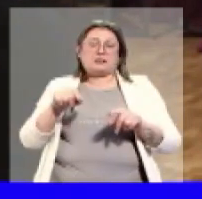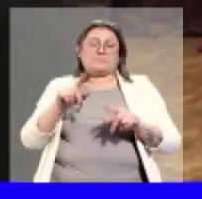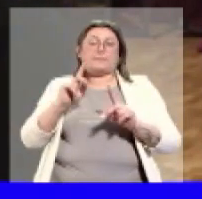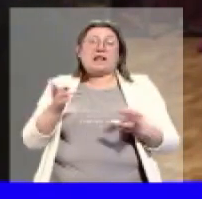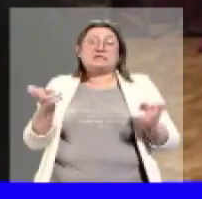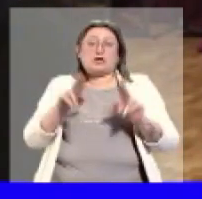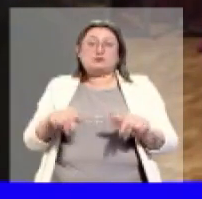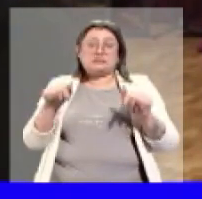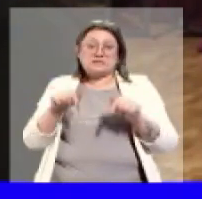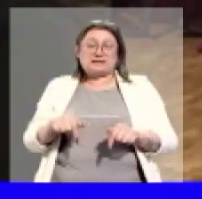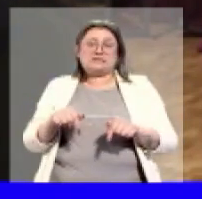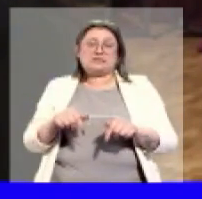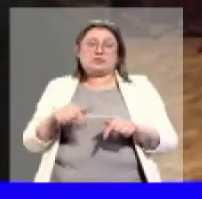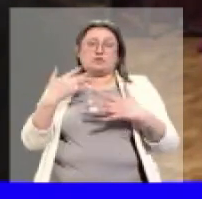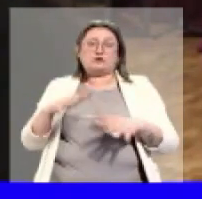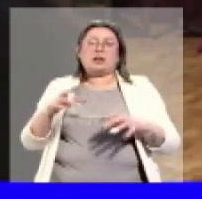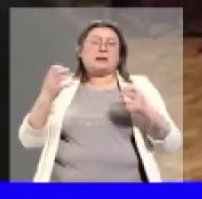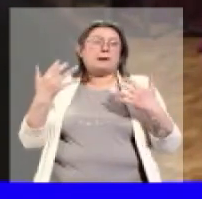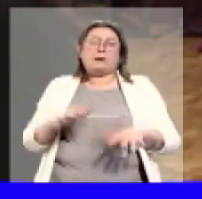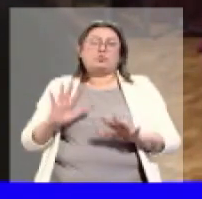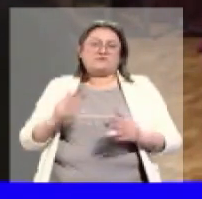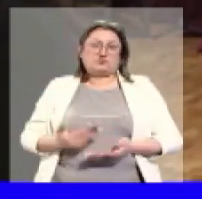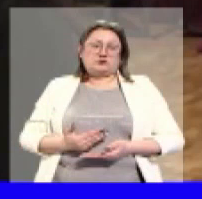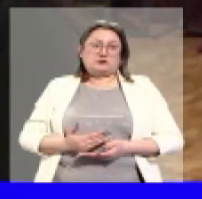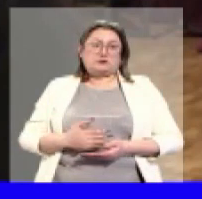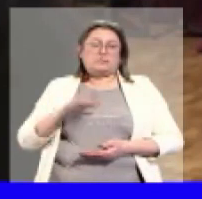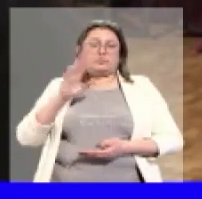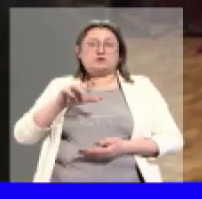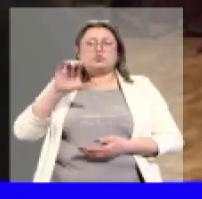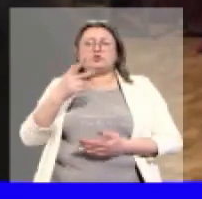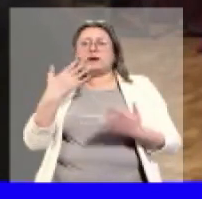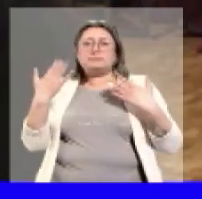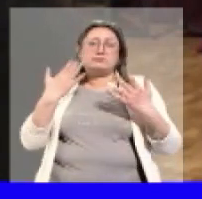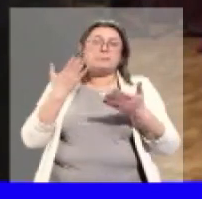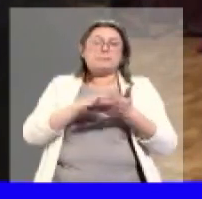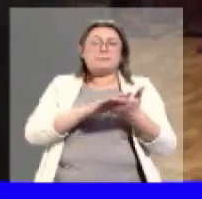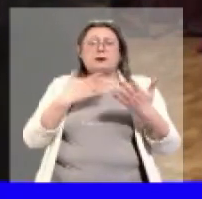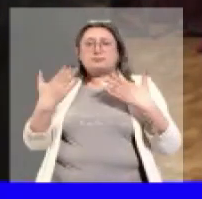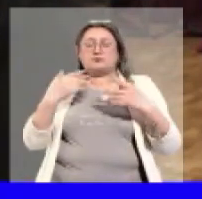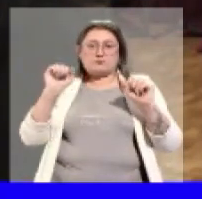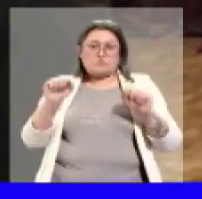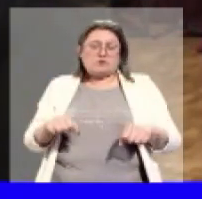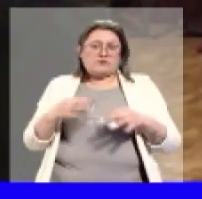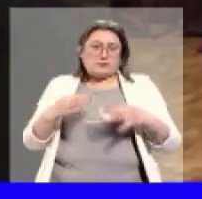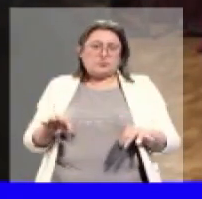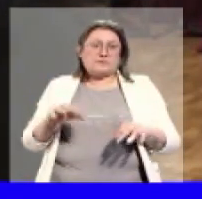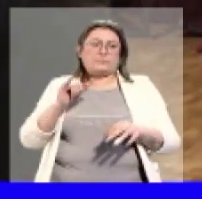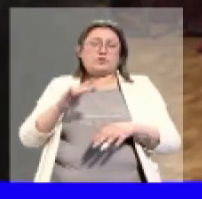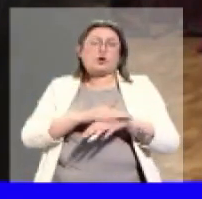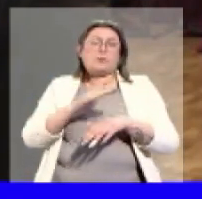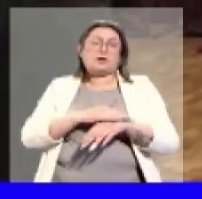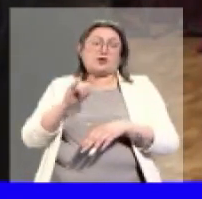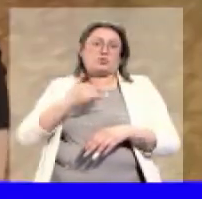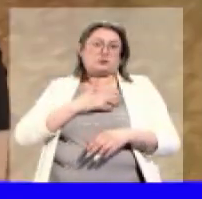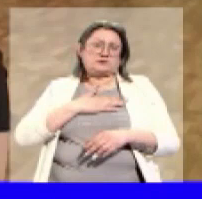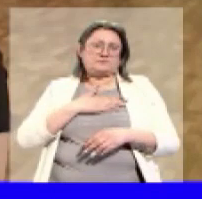кто остается здесь, они уже не пропадут в жизни. Они будут и социализированы, и адаптированы, и у них доброта